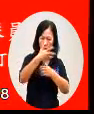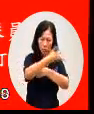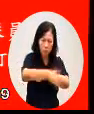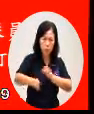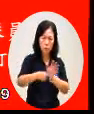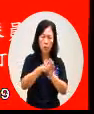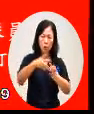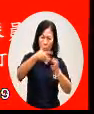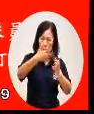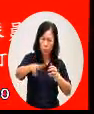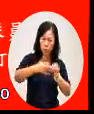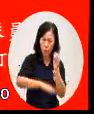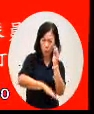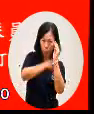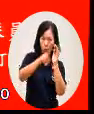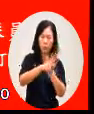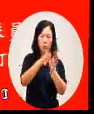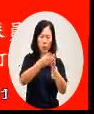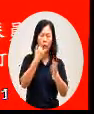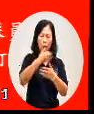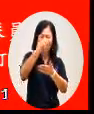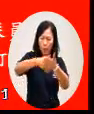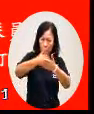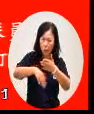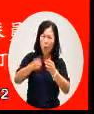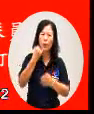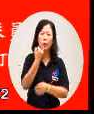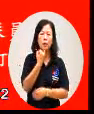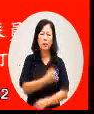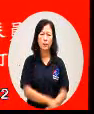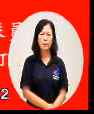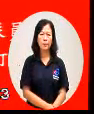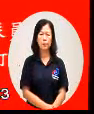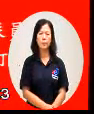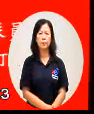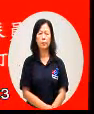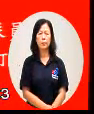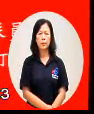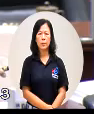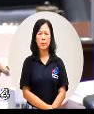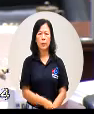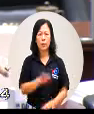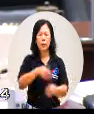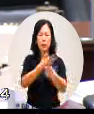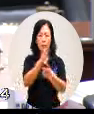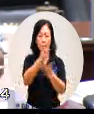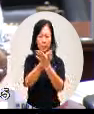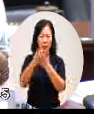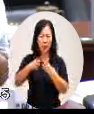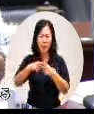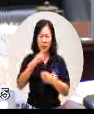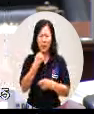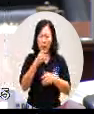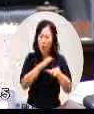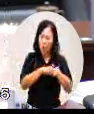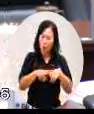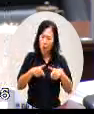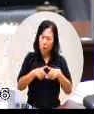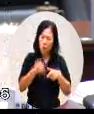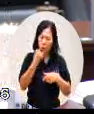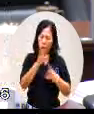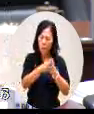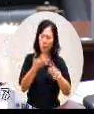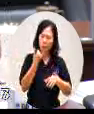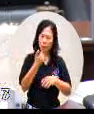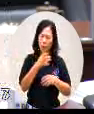患能够至少可以治标啊，把那些让大家百姓比较安心一点，不要再发生这